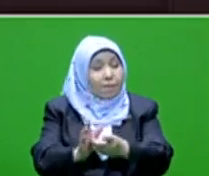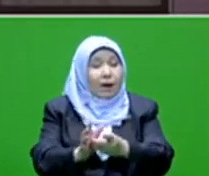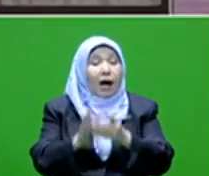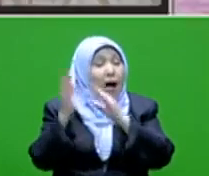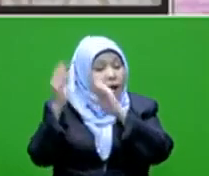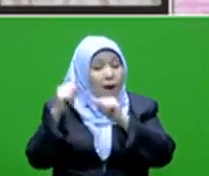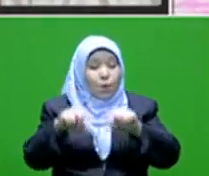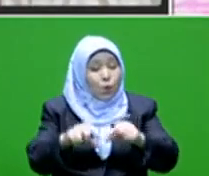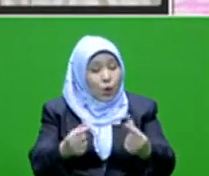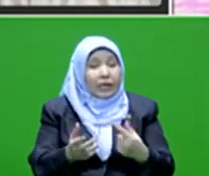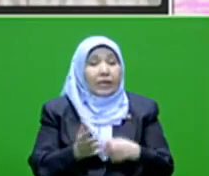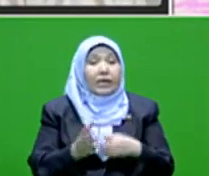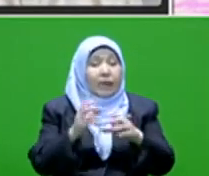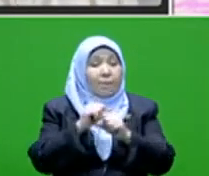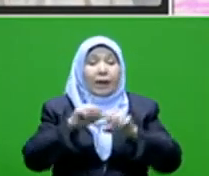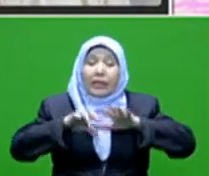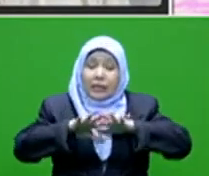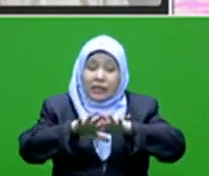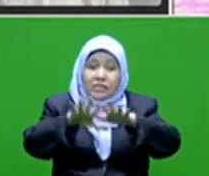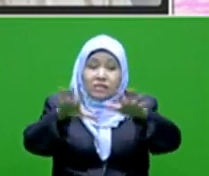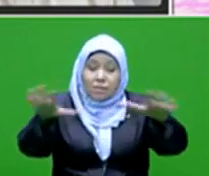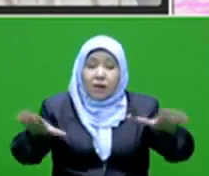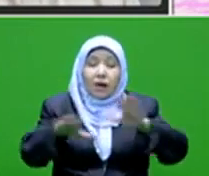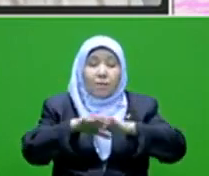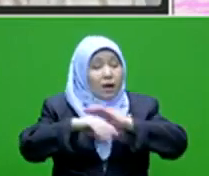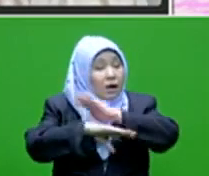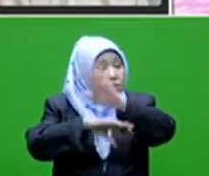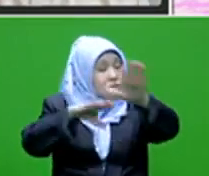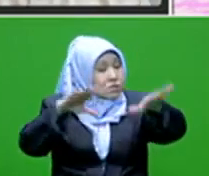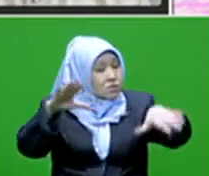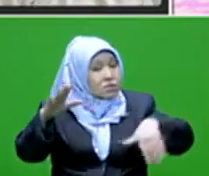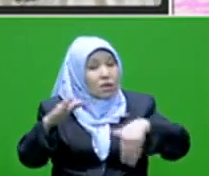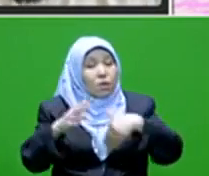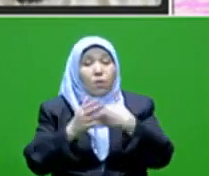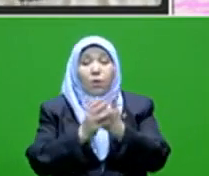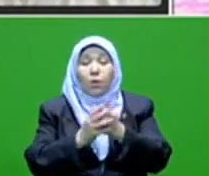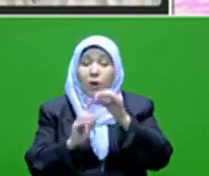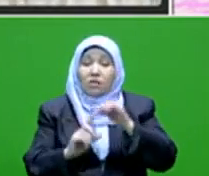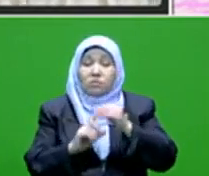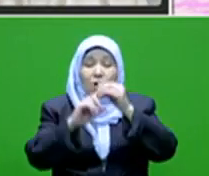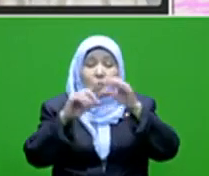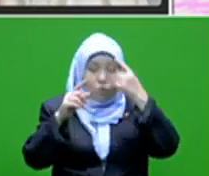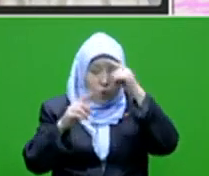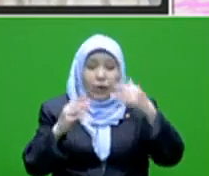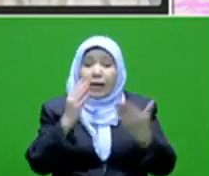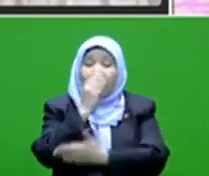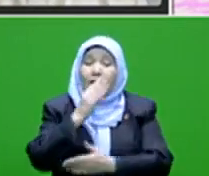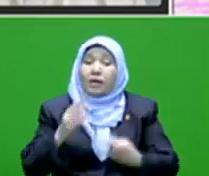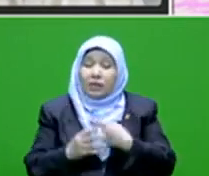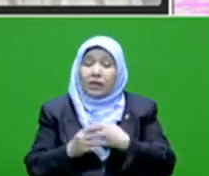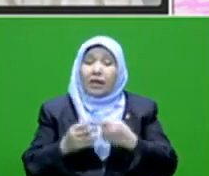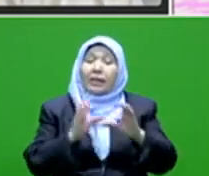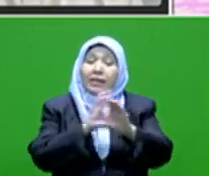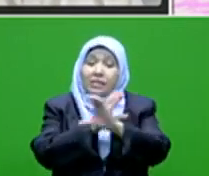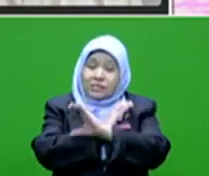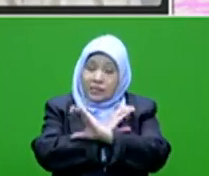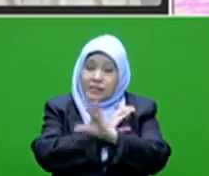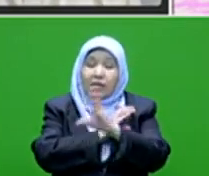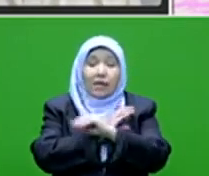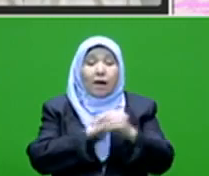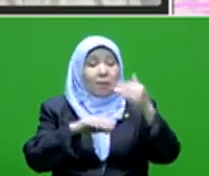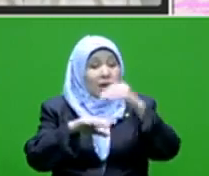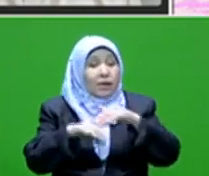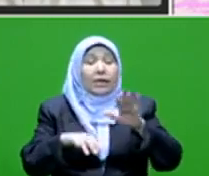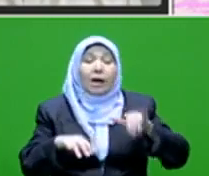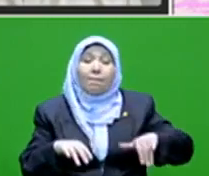Al-Quran ini dapat kita sebarkan kepada seluruhnya, khususnya buat negara kita yang tercinta. Dan kepada